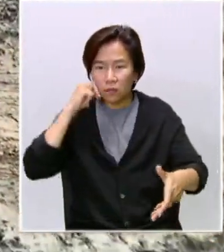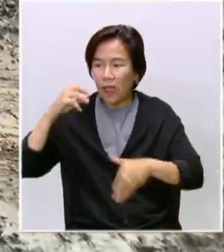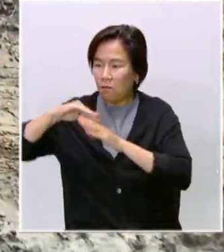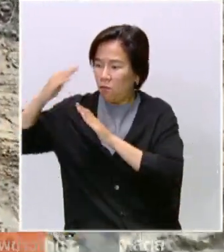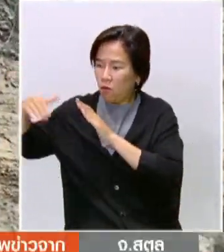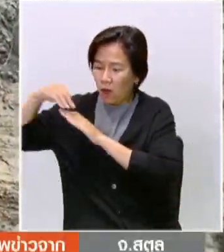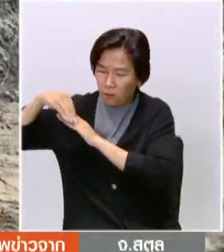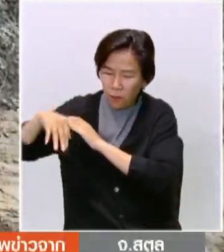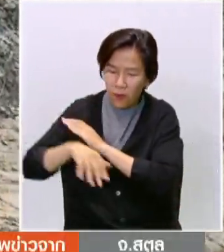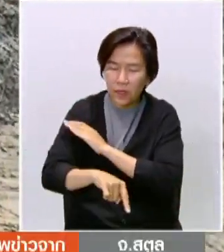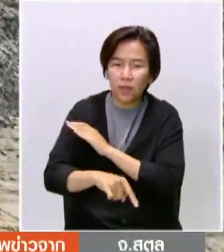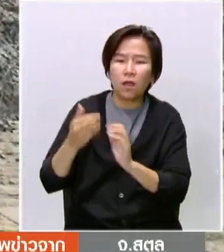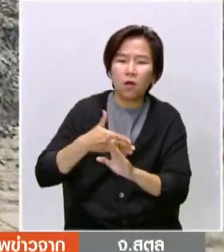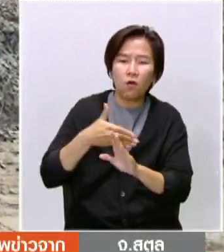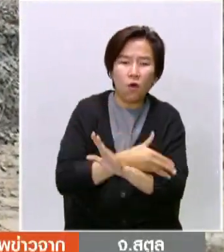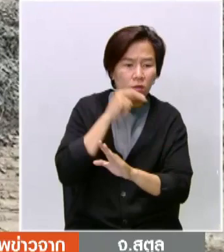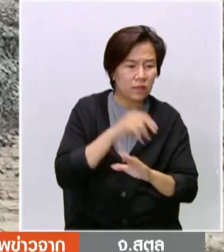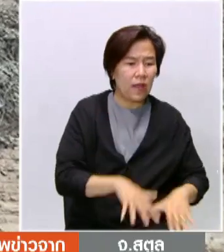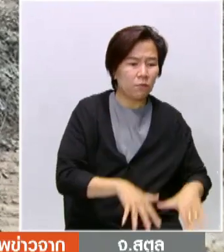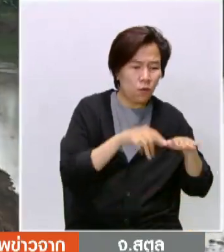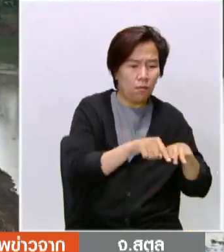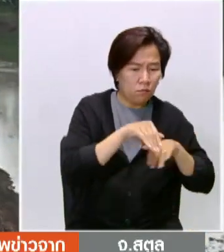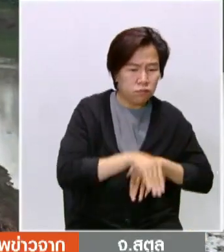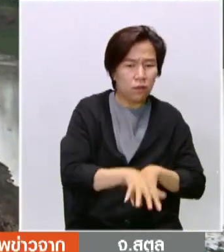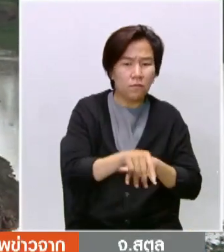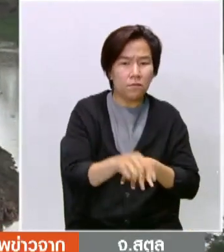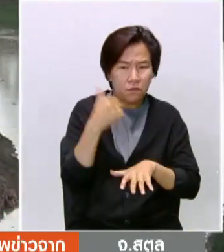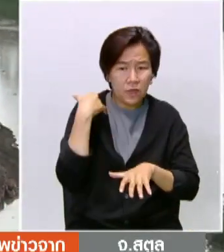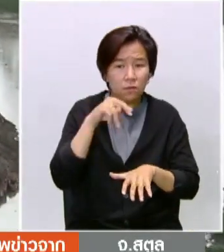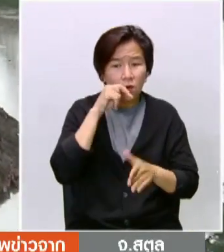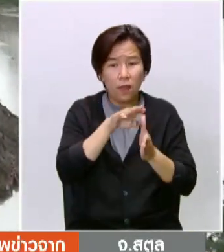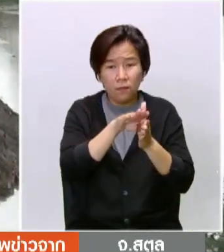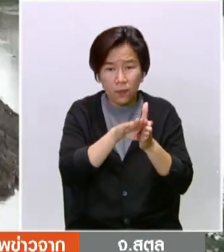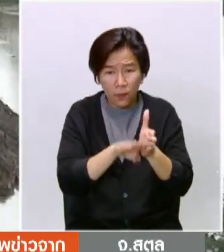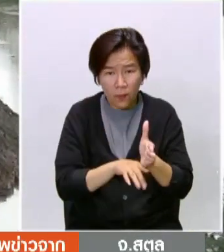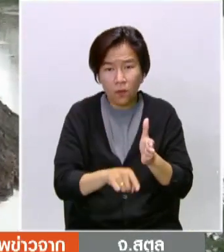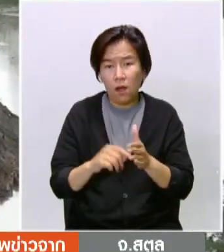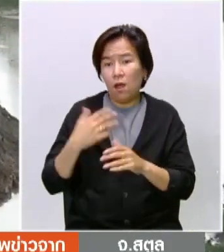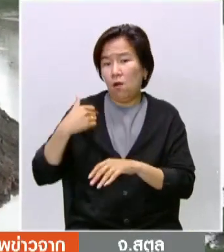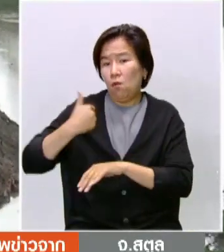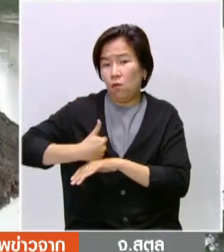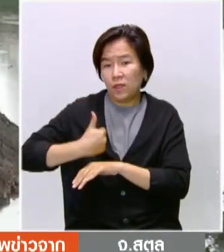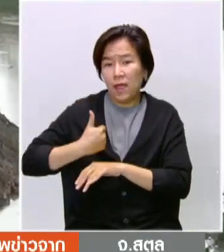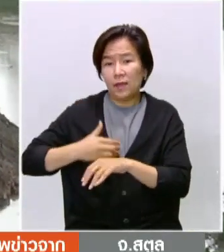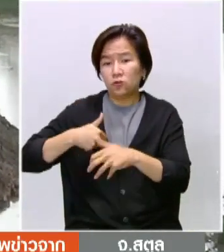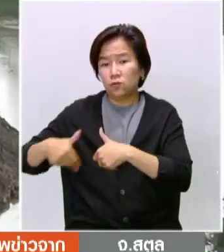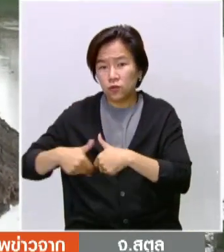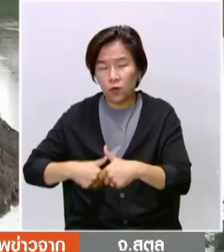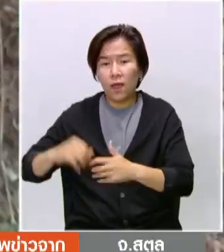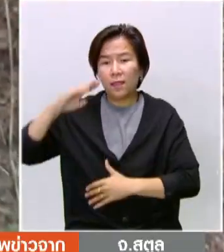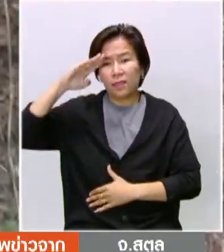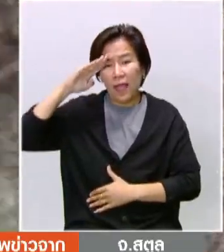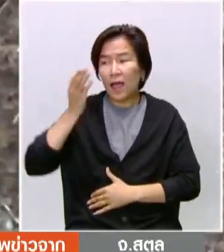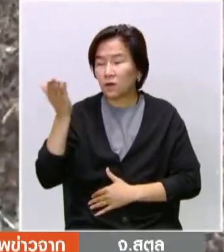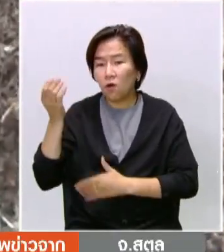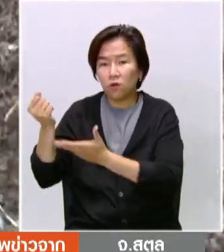ากเทือกเขาบรรทัดก่อนหน้านี้ก็เกิดน้ำท่วมน้ำหลากนะคะแล้วก็เมื่อน้ำลดทางผู้นำท้องถิ่นก็ได้ประสานหน่วยบัญชาการทหารพั